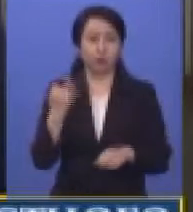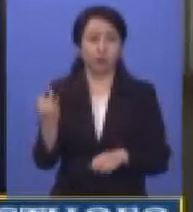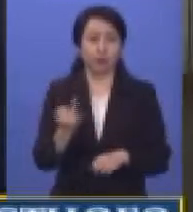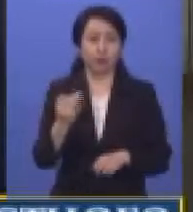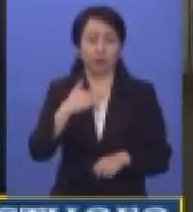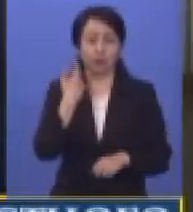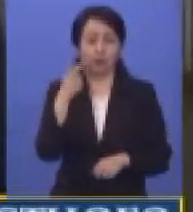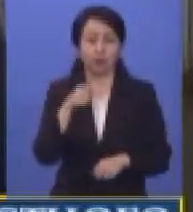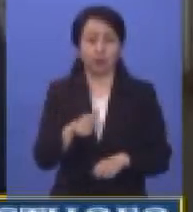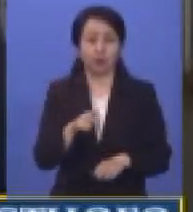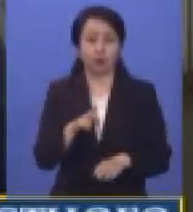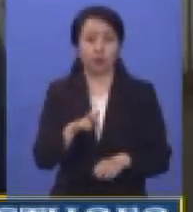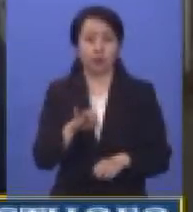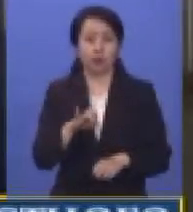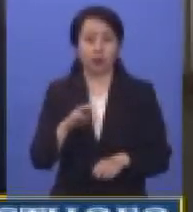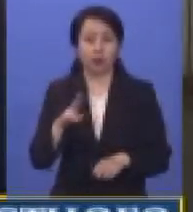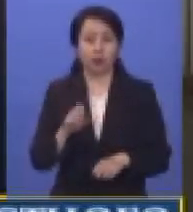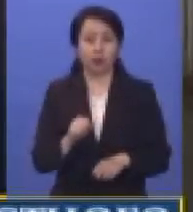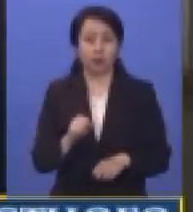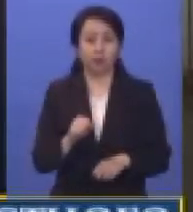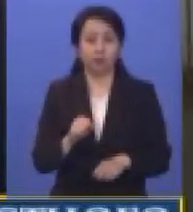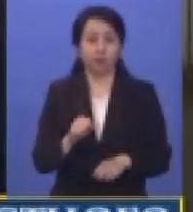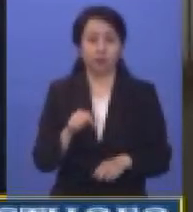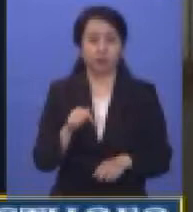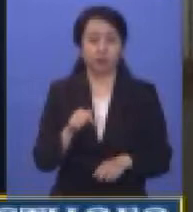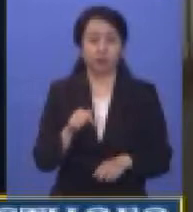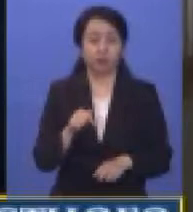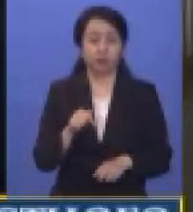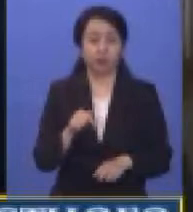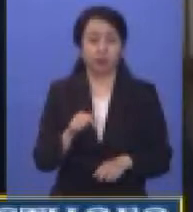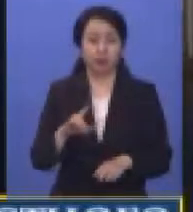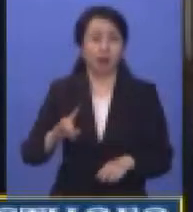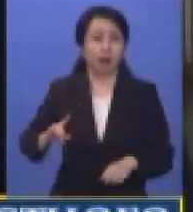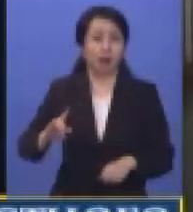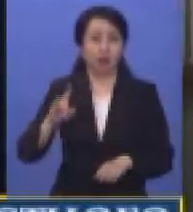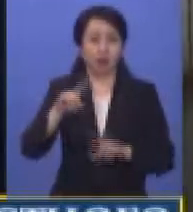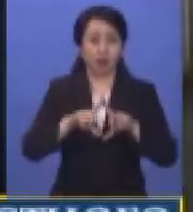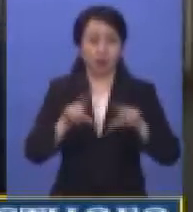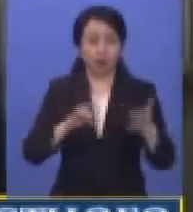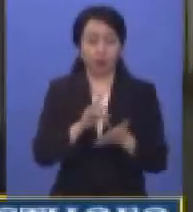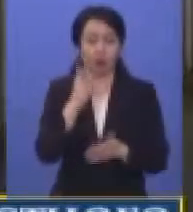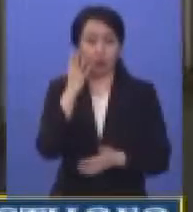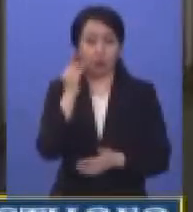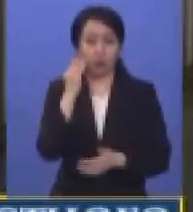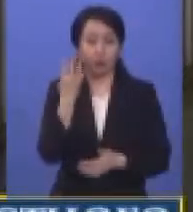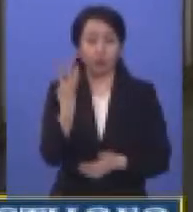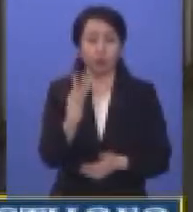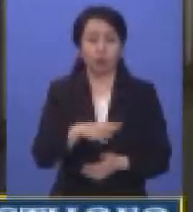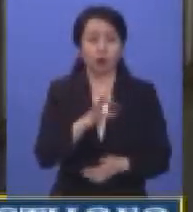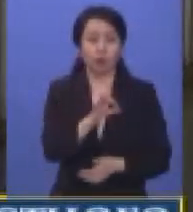когда будет здесь дозаправка. Вот аэропорт города Алматы, он 40%,